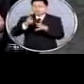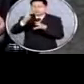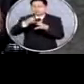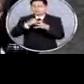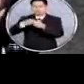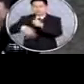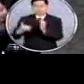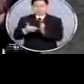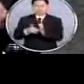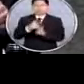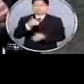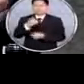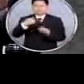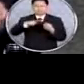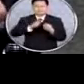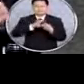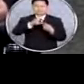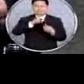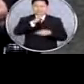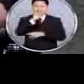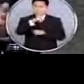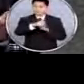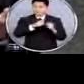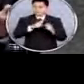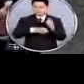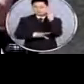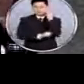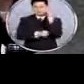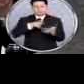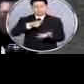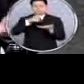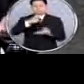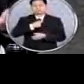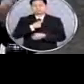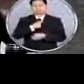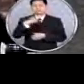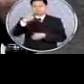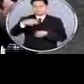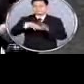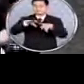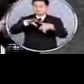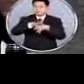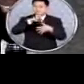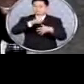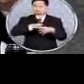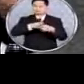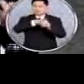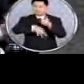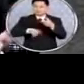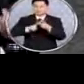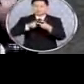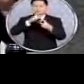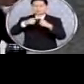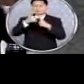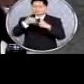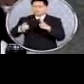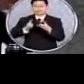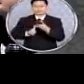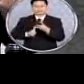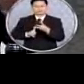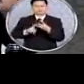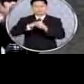而已，它要有一些文化政策的基本主张，文化产业资源分配、人员配备，还